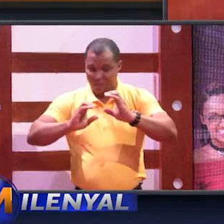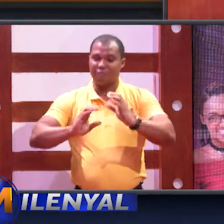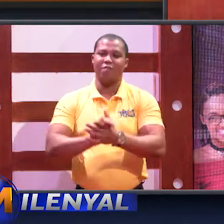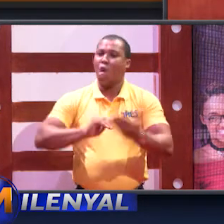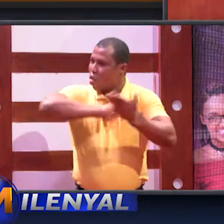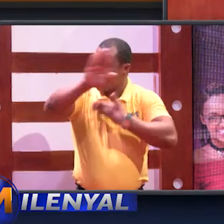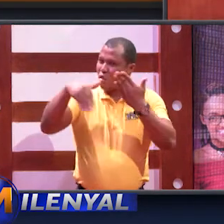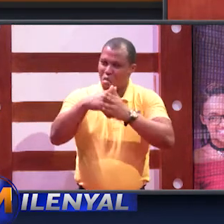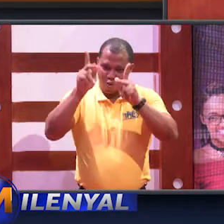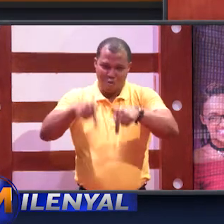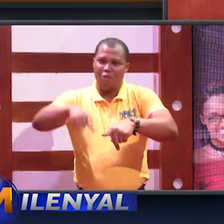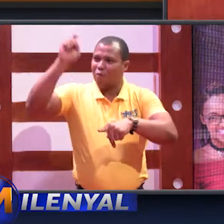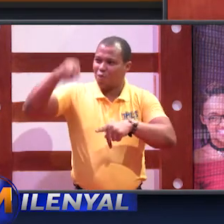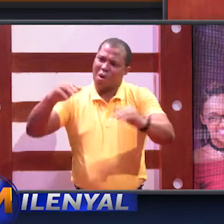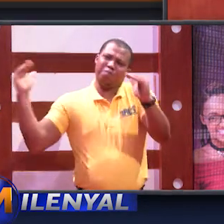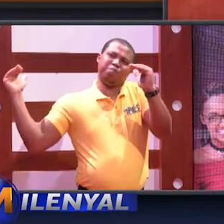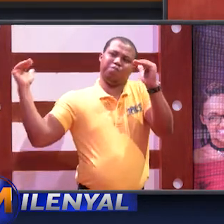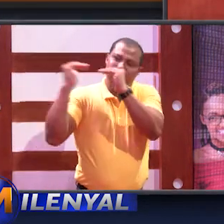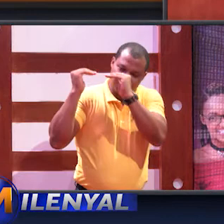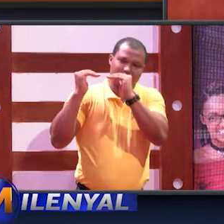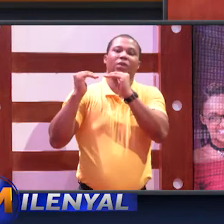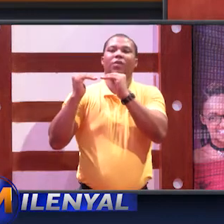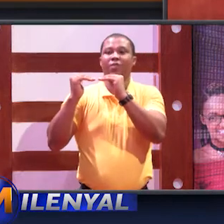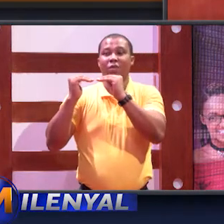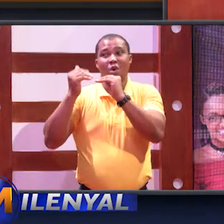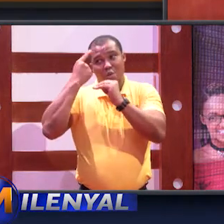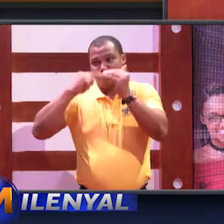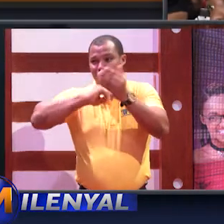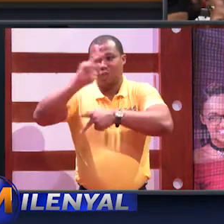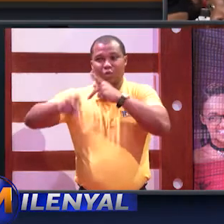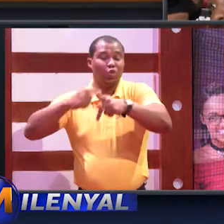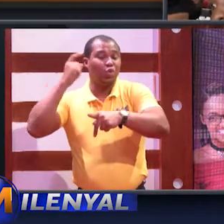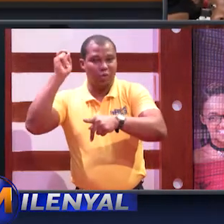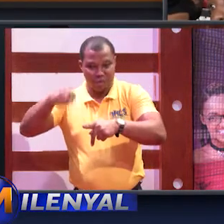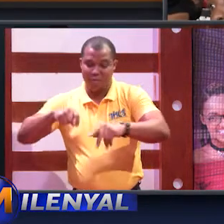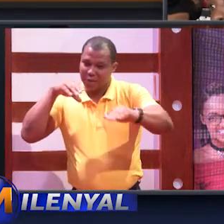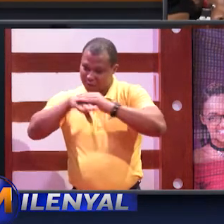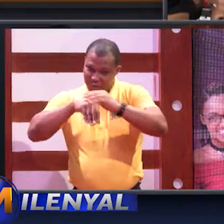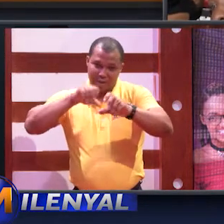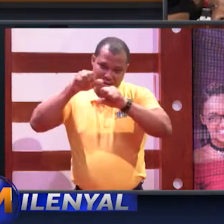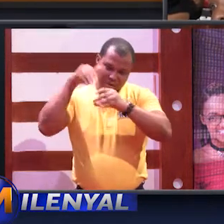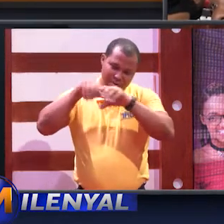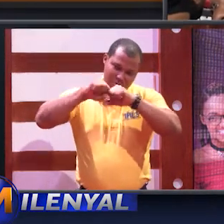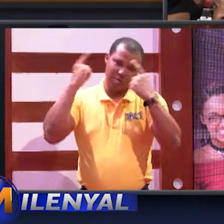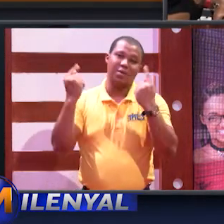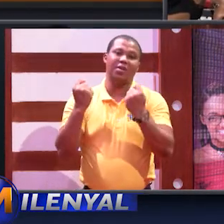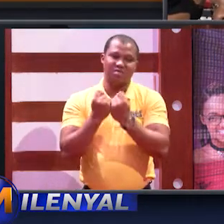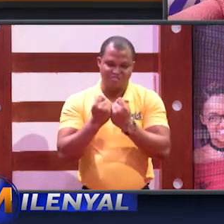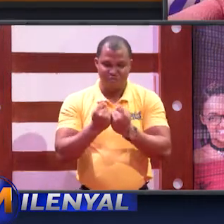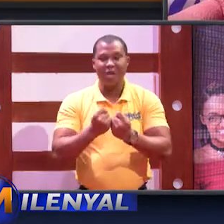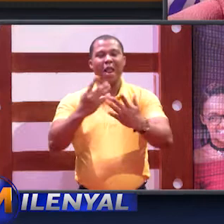de disposition en place pour que vraiment moun sa yo capable de participer dans tout ça que société en lui-même les gagne. C'était